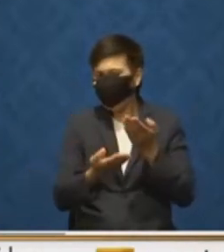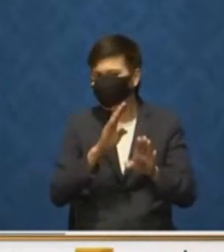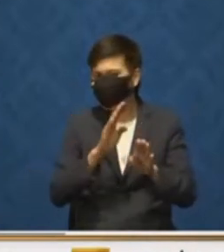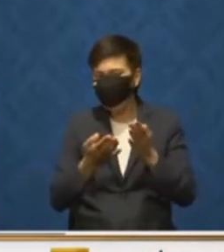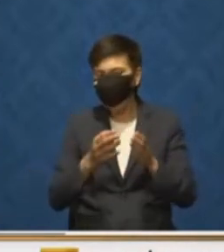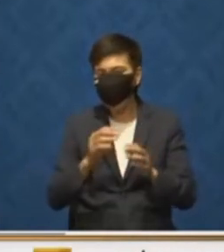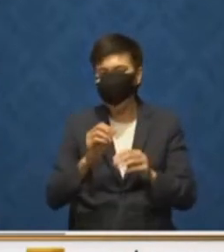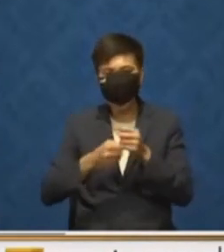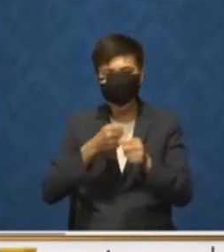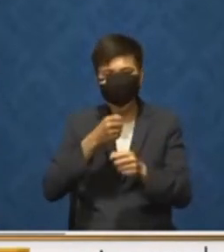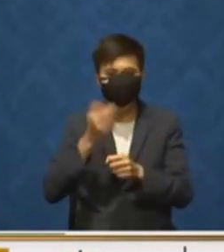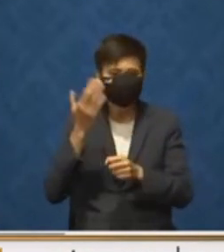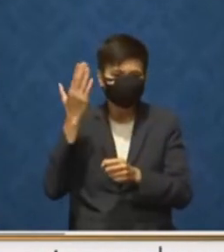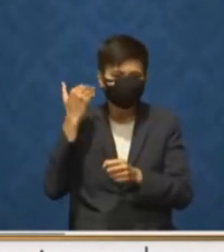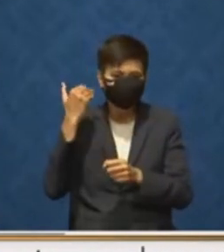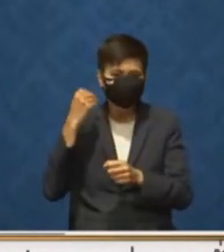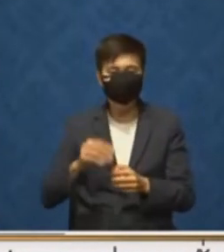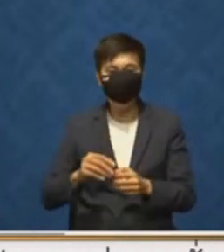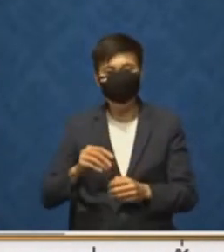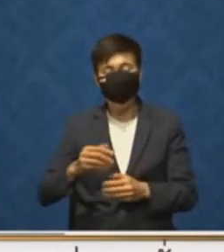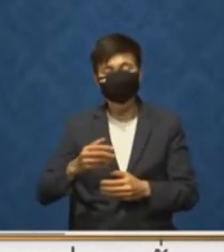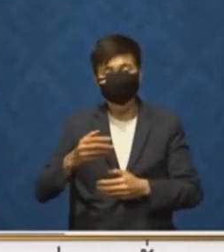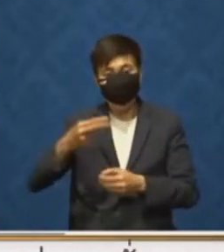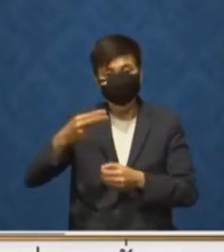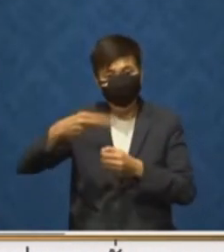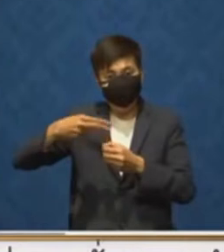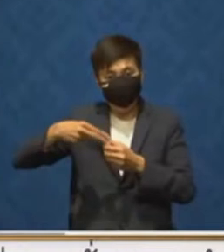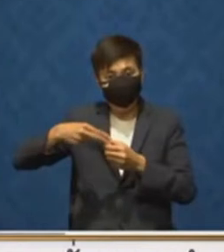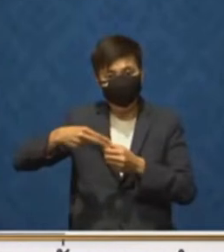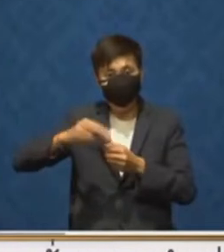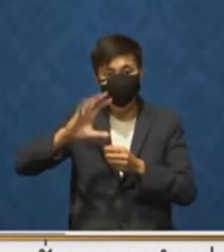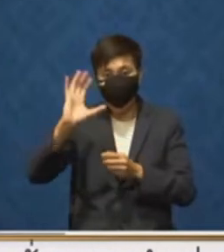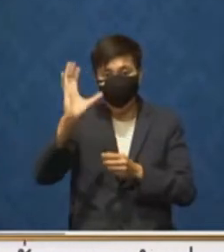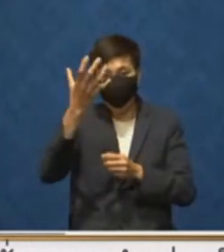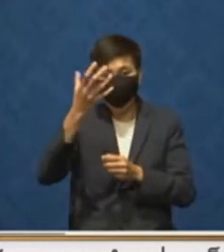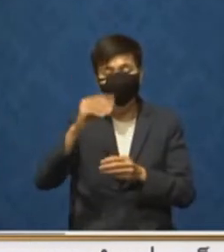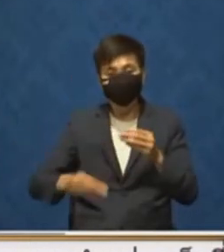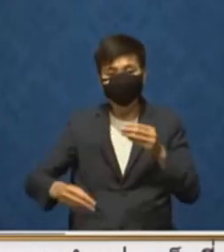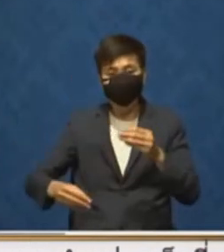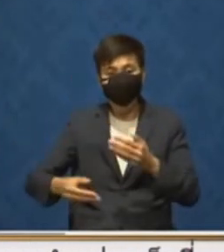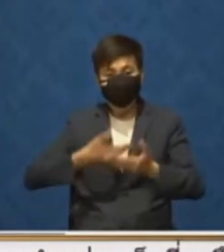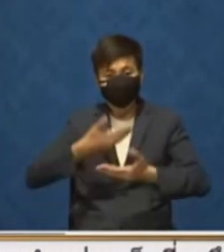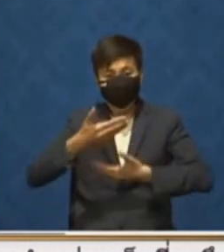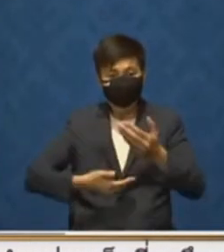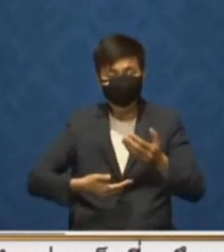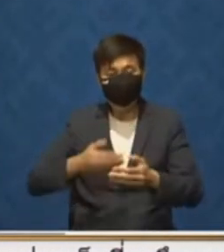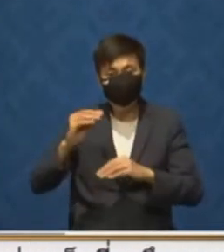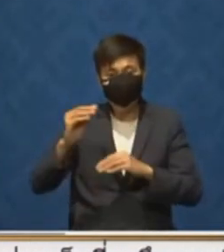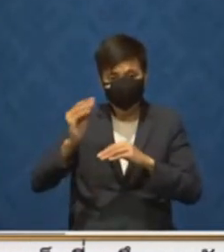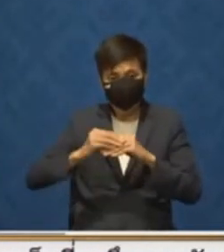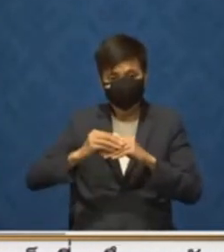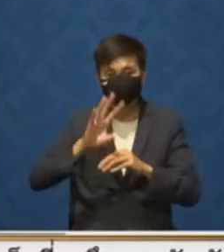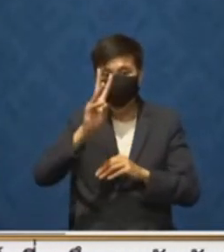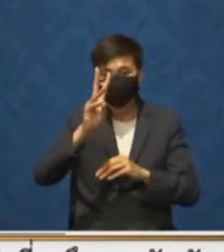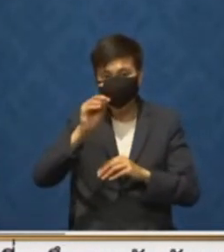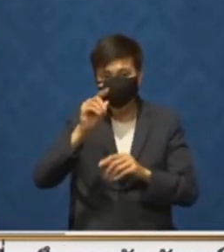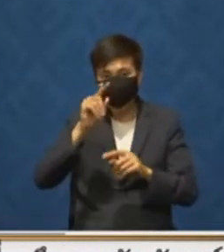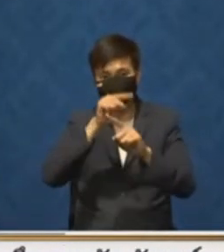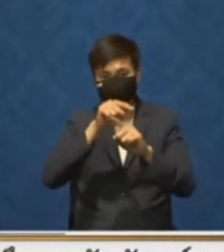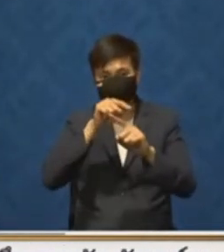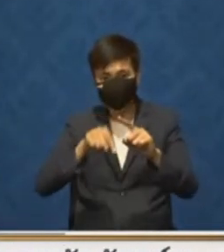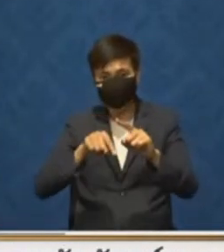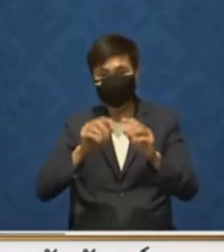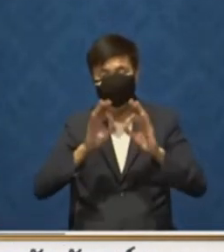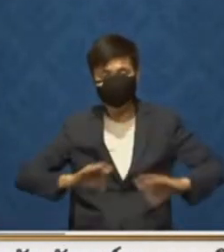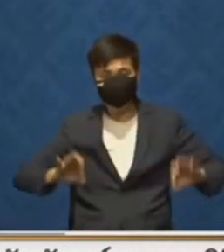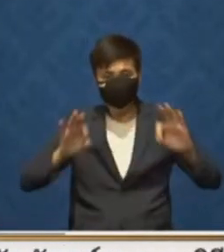ราคาน้ำมันโลกเพิ่มขึ้น 60เปอร์เซ็นต์ตัวเลขกลมๆและที่สำคัญขีดเส้น